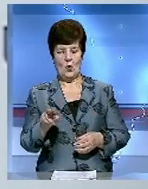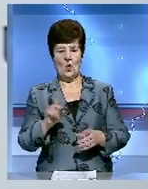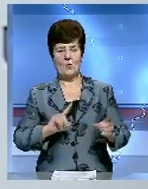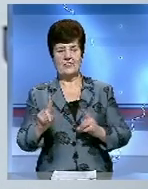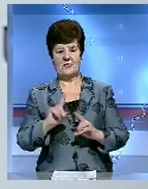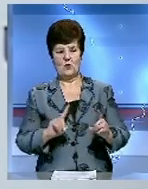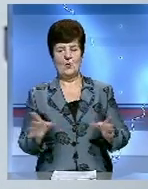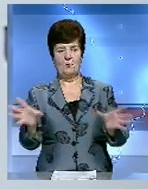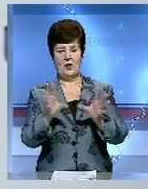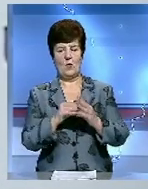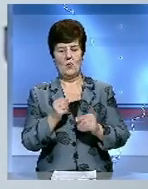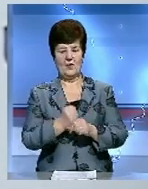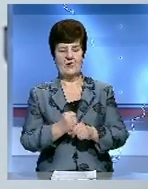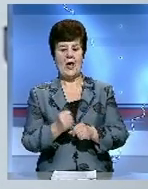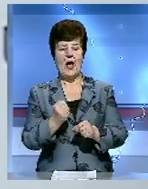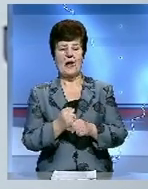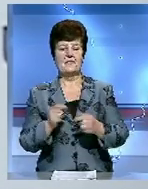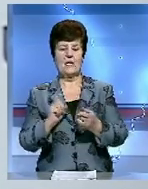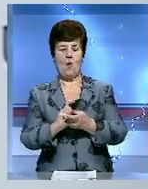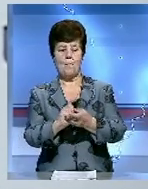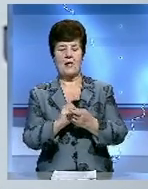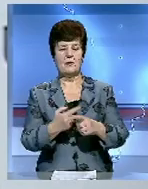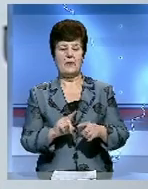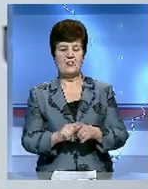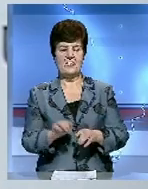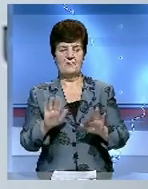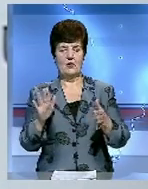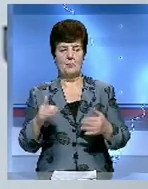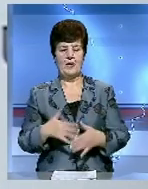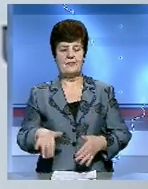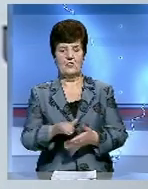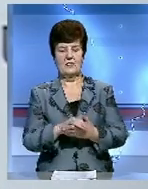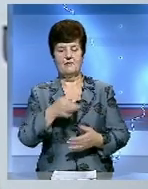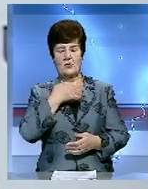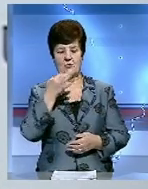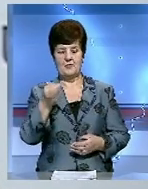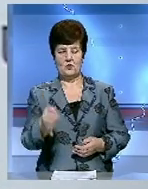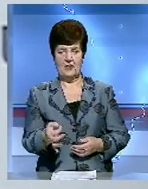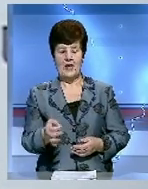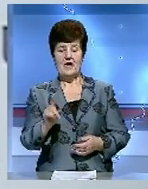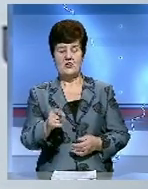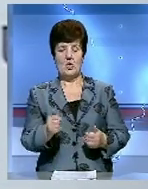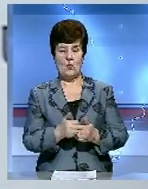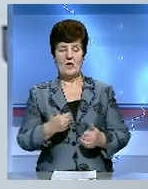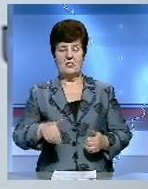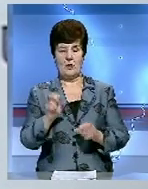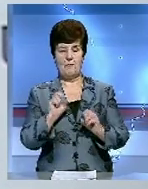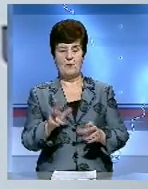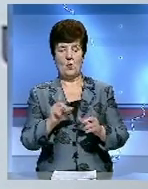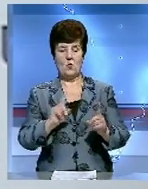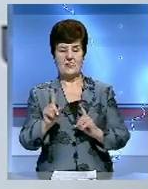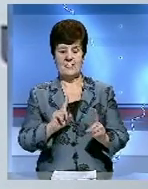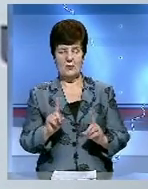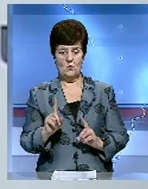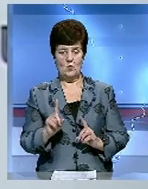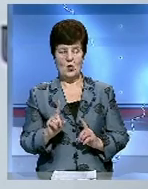împreună ca să combatem acest fenomen în societate, și vreau să menționez și colegii mei membrii Consiliului,